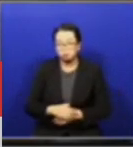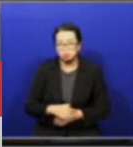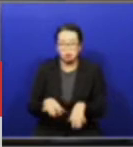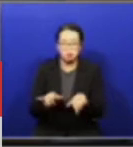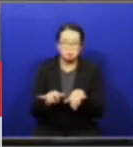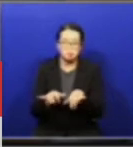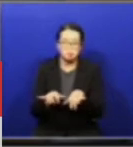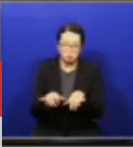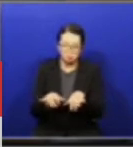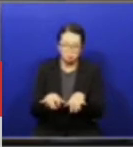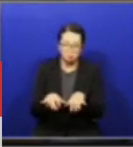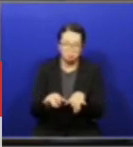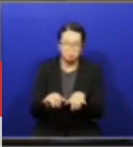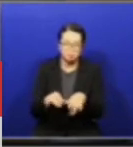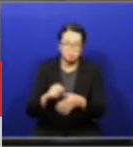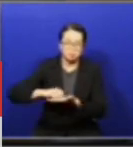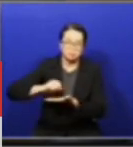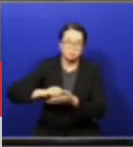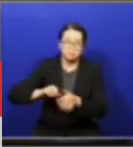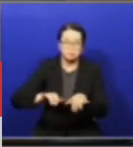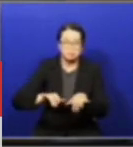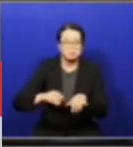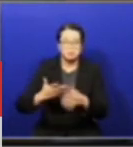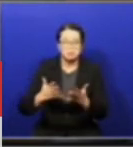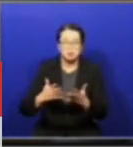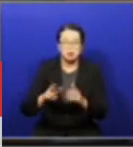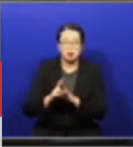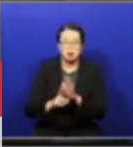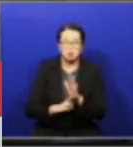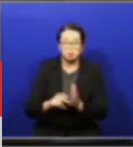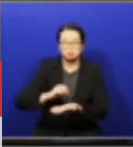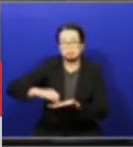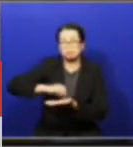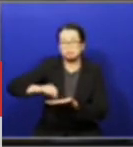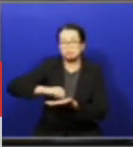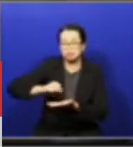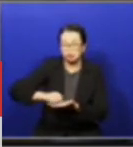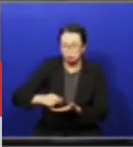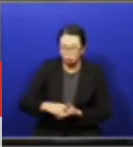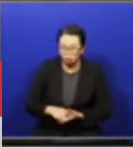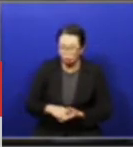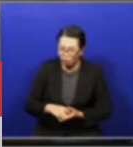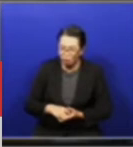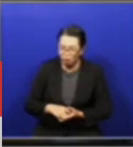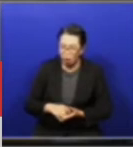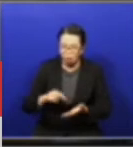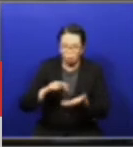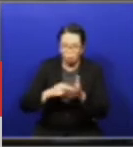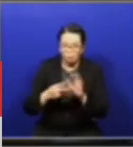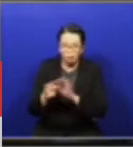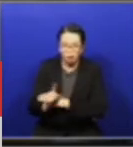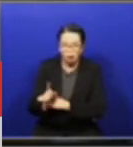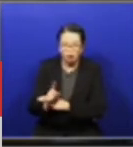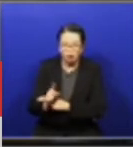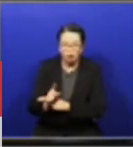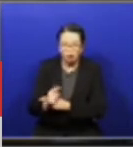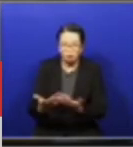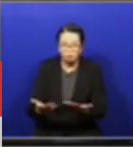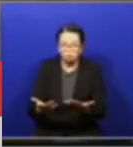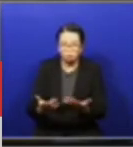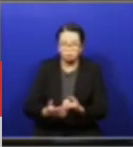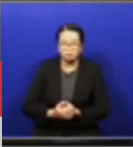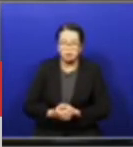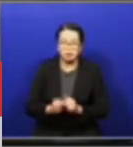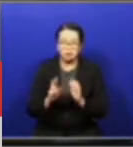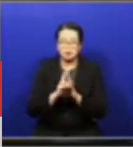าชอบลงน้ำงมโขงที่ผมจะอภิปรายต่อไปงมโขงคืออะไรรู้ไหมครับท่านประธานครับ